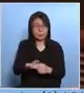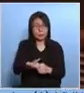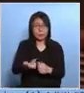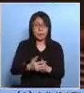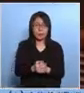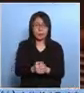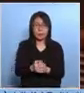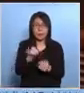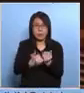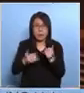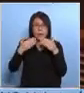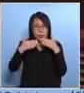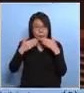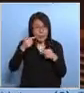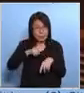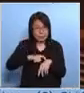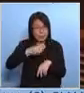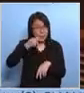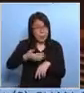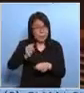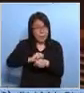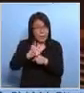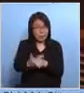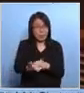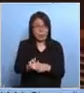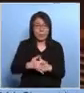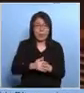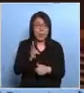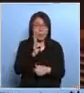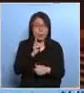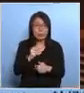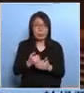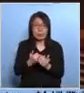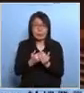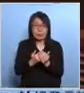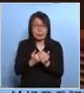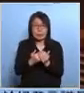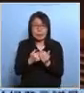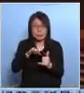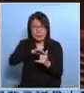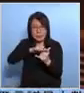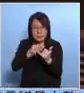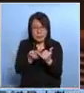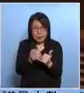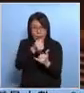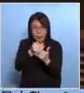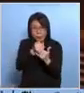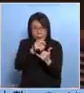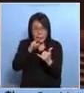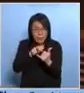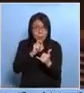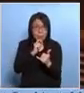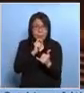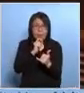些產假他呢？例如如果產前已經驗到他胎兒是有一些